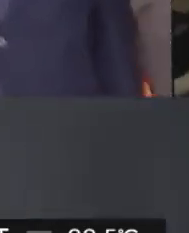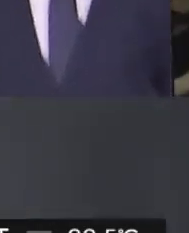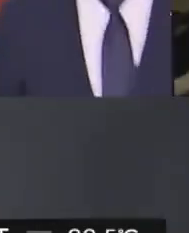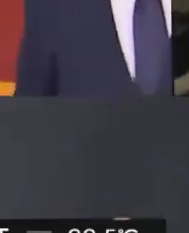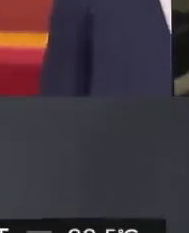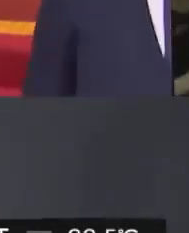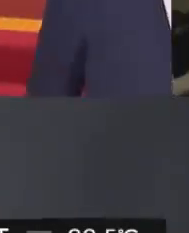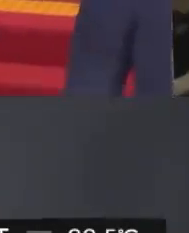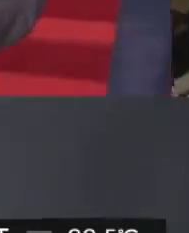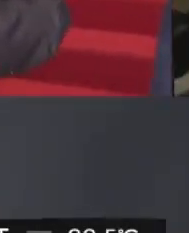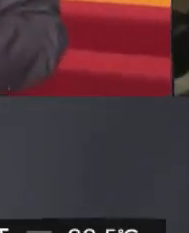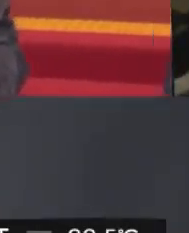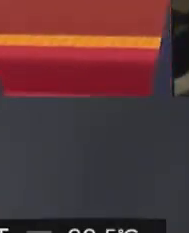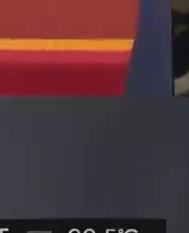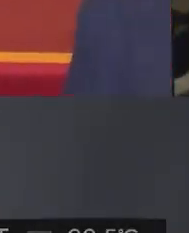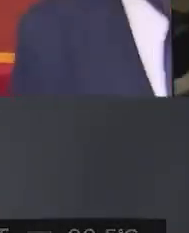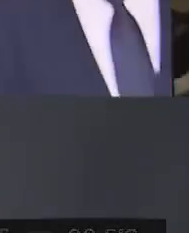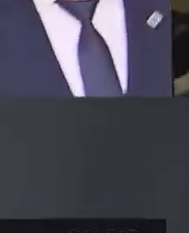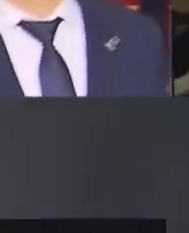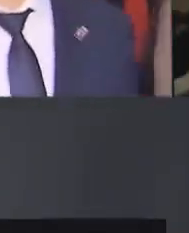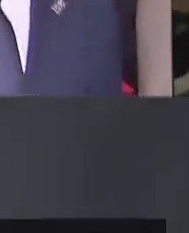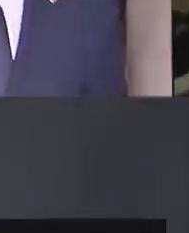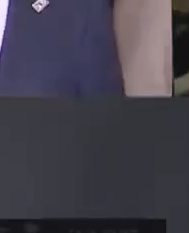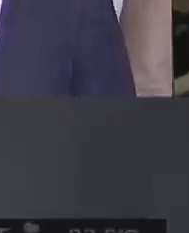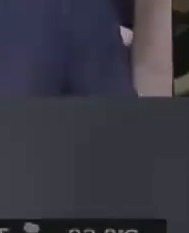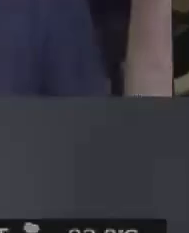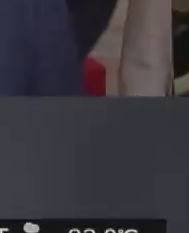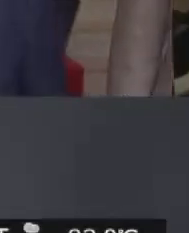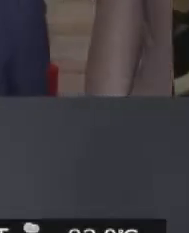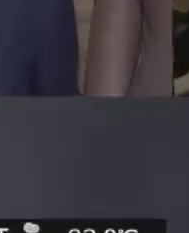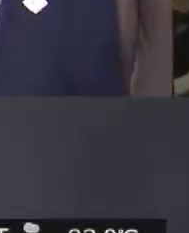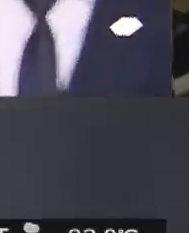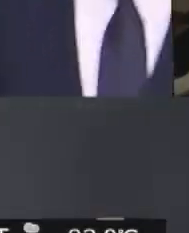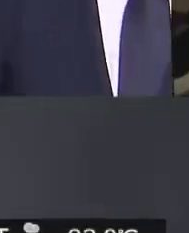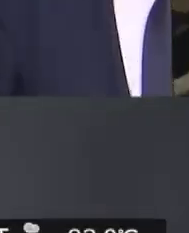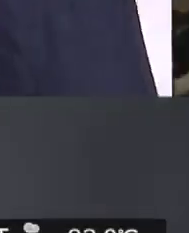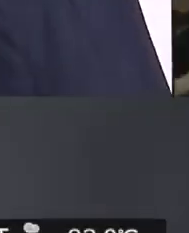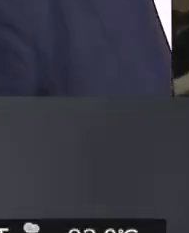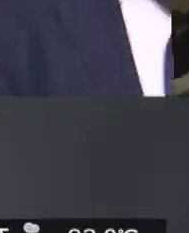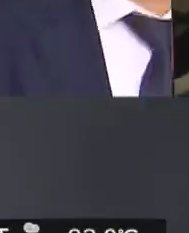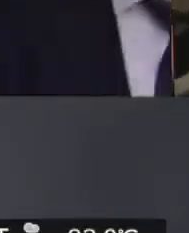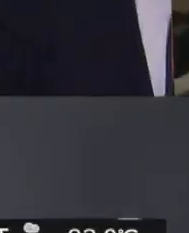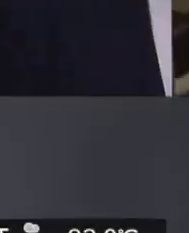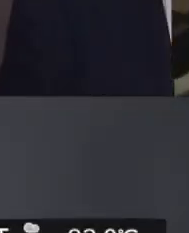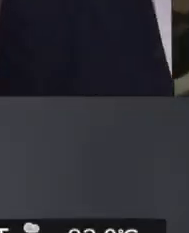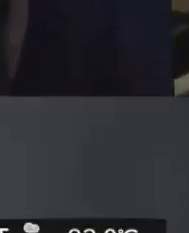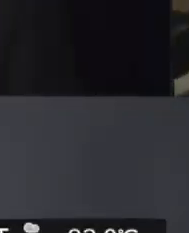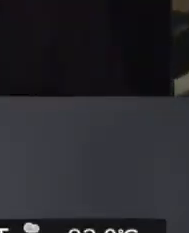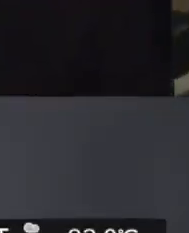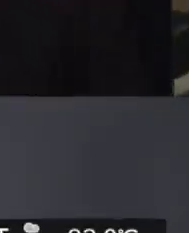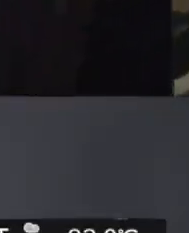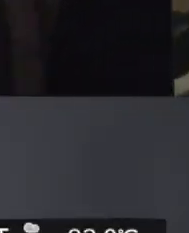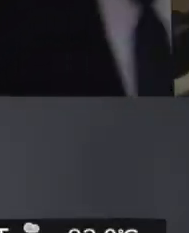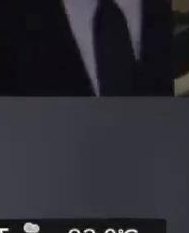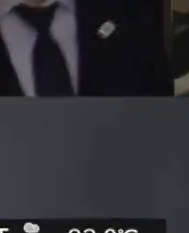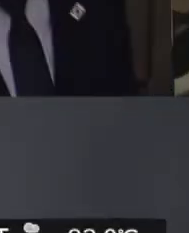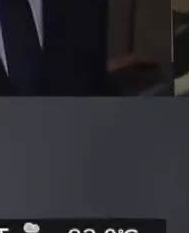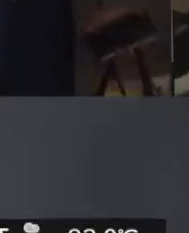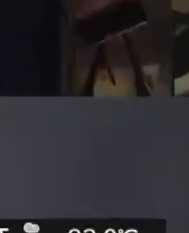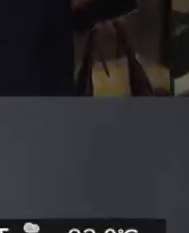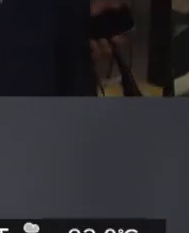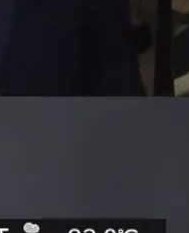동참을 할 거냐 이런 질문을 이 대표가 받았는데 즉답을 피했죠. 불체포 특권 포기를 누가 주도하느냐 이